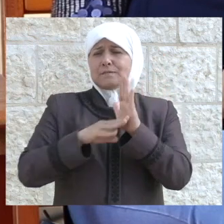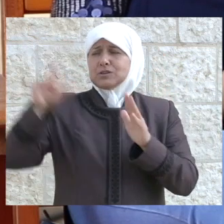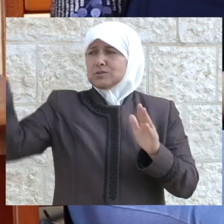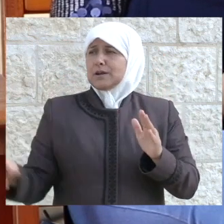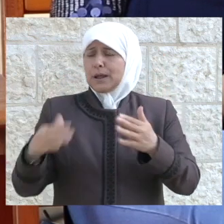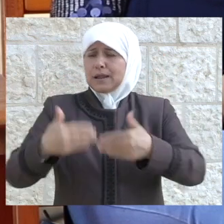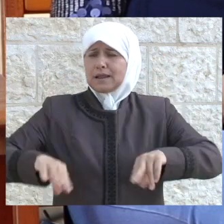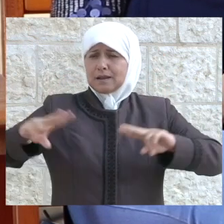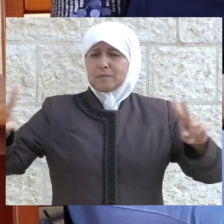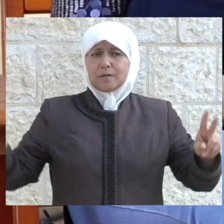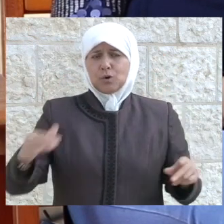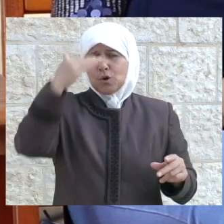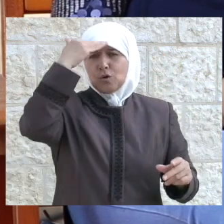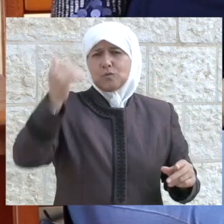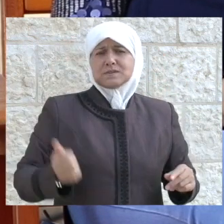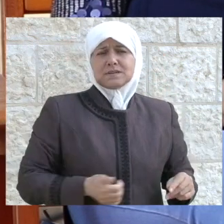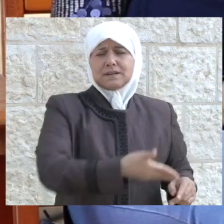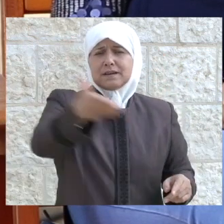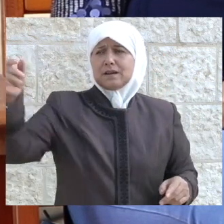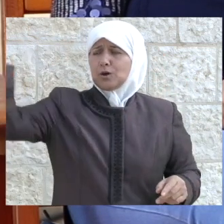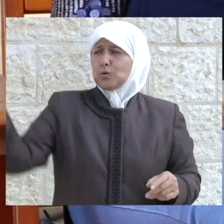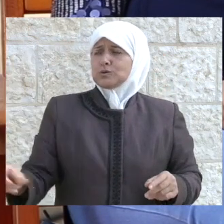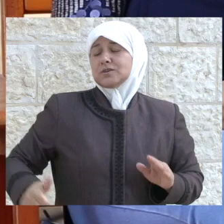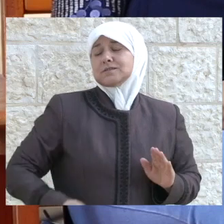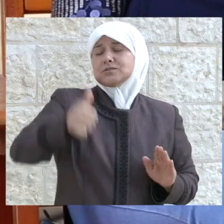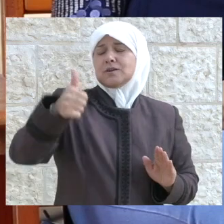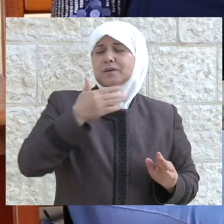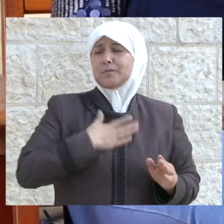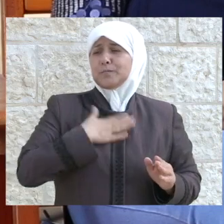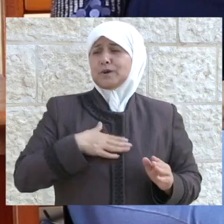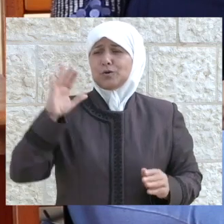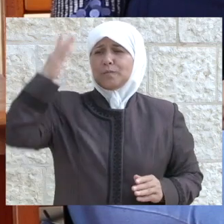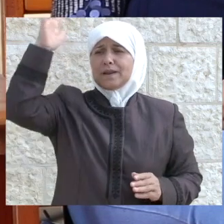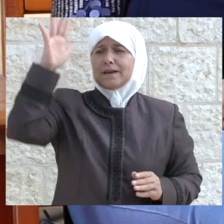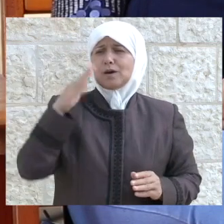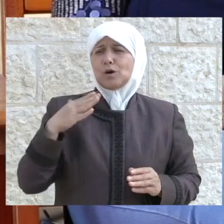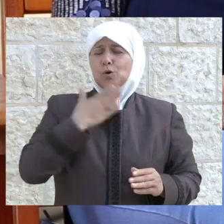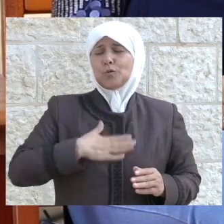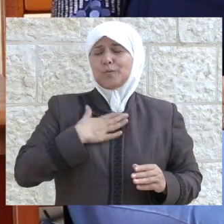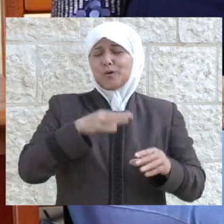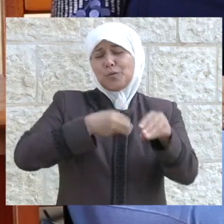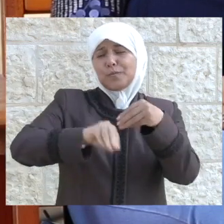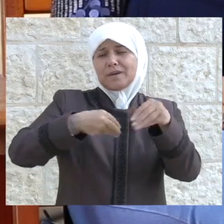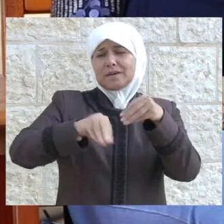منحب نمسي على كل شخص إيجابي بحب الحياة وبسعى للتغيير